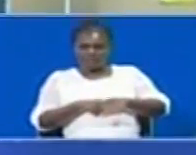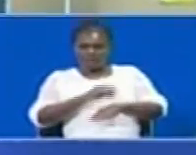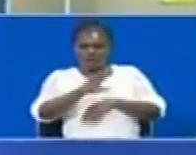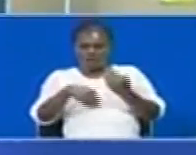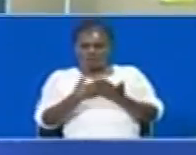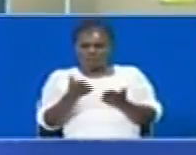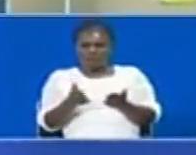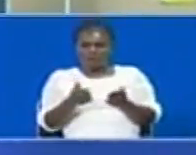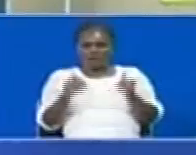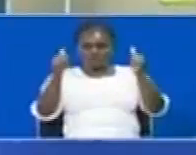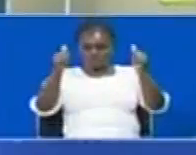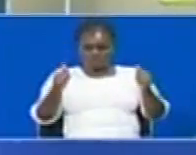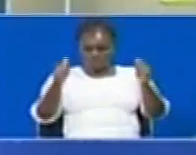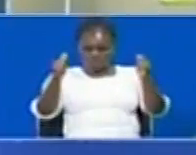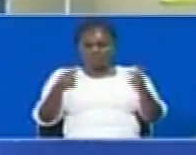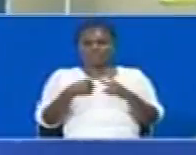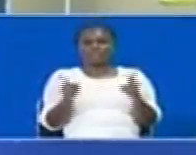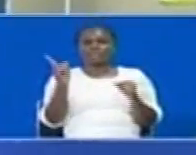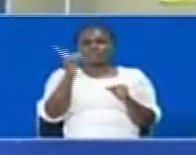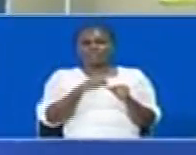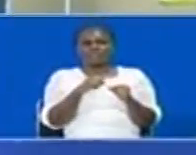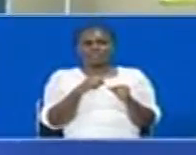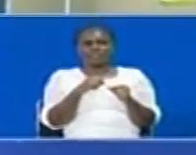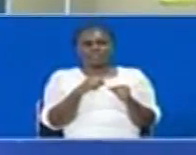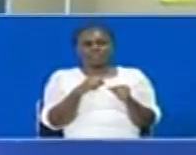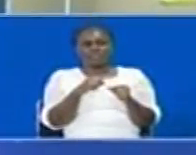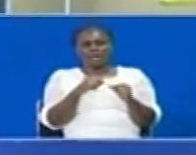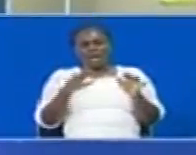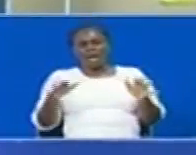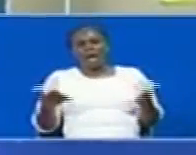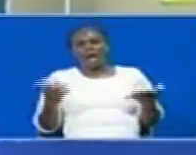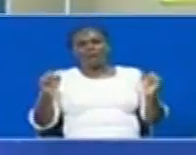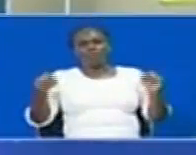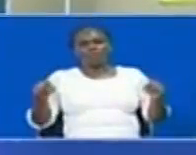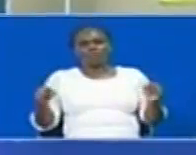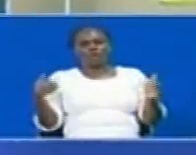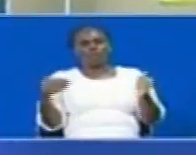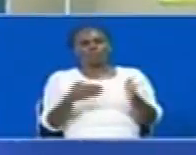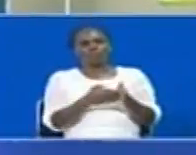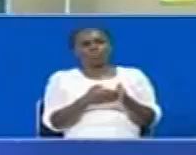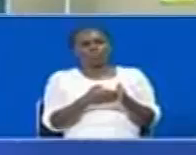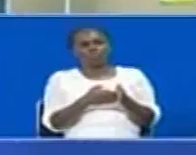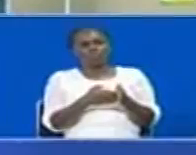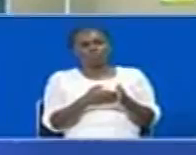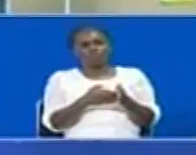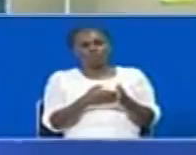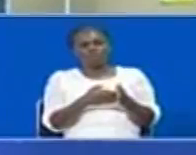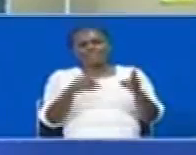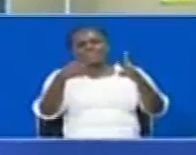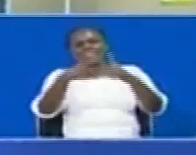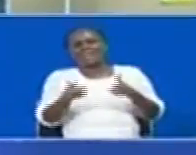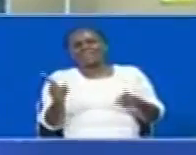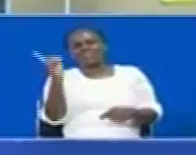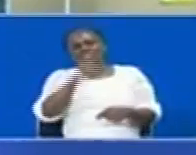yalikuwa yanatoka, mgomo ulikuwa tayari ushaanza. Na labda wewe unieleze itakuwa vipi usitishe notisi ya mgomo ambayo